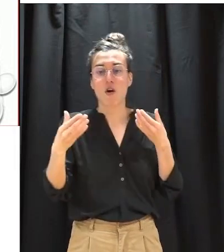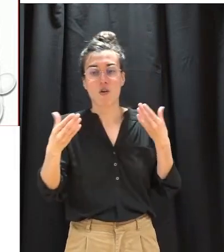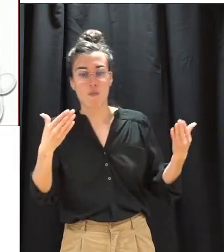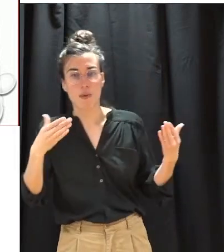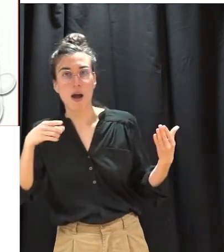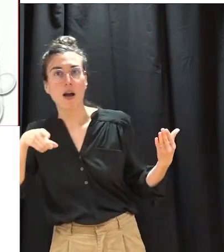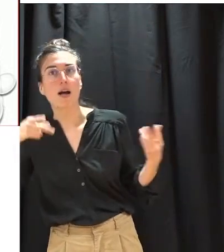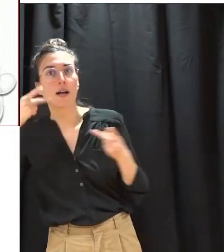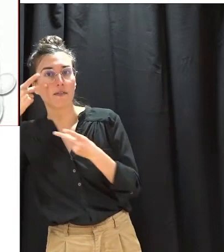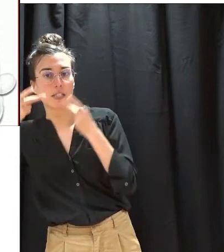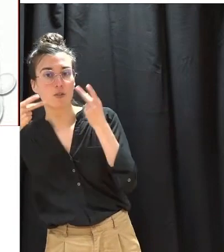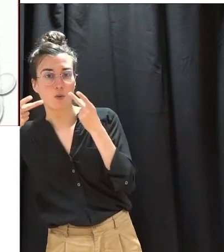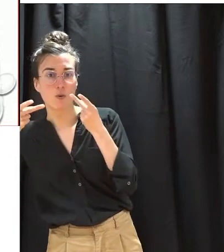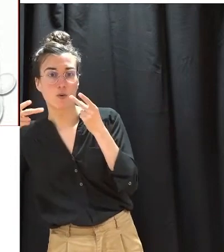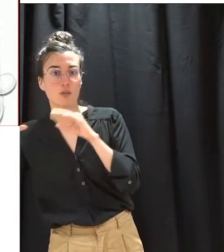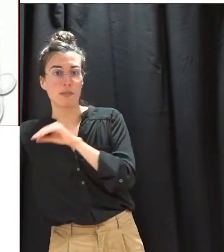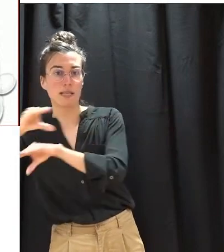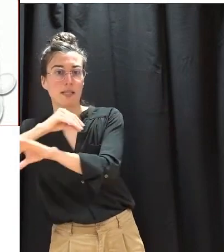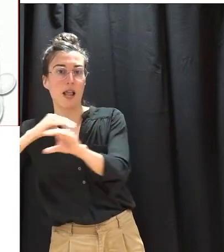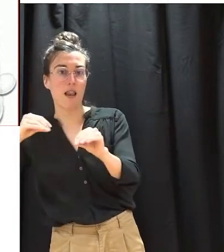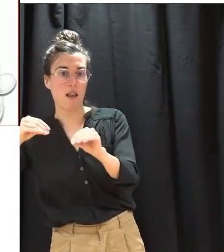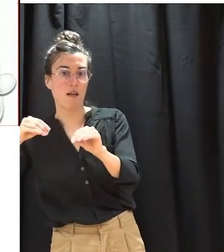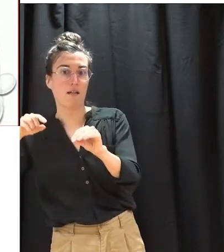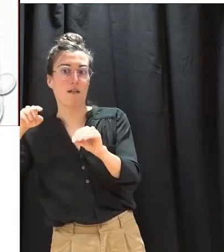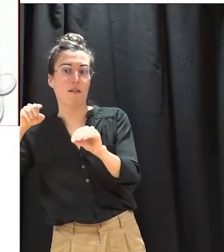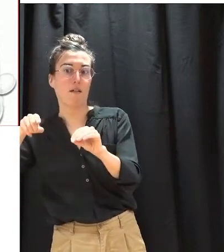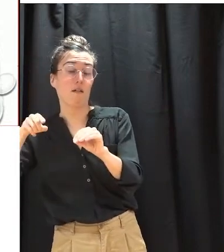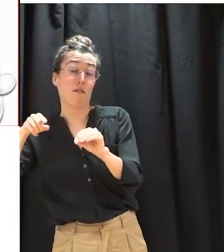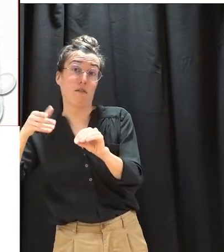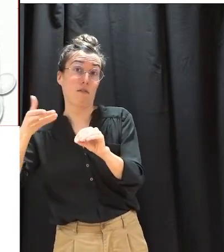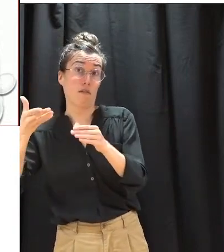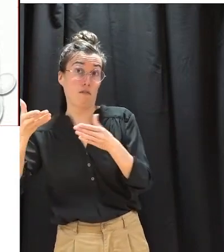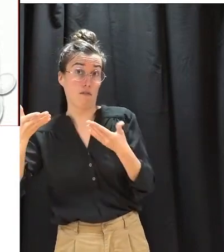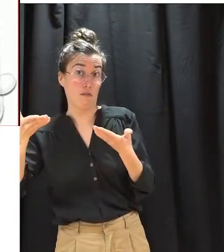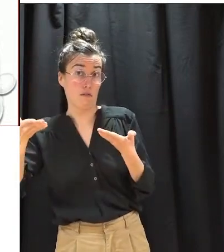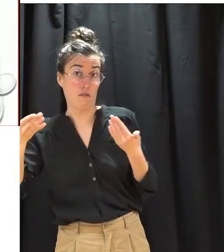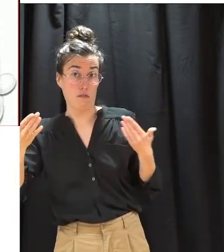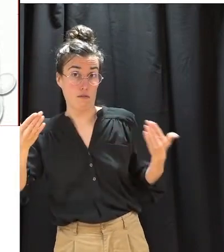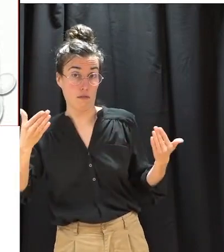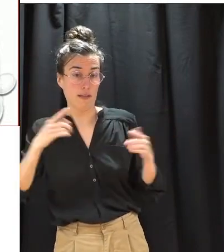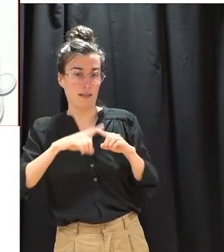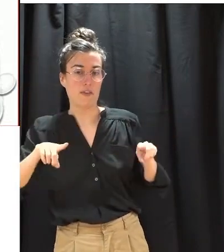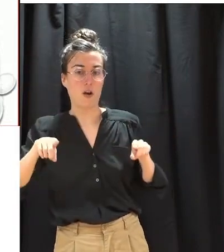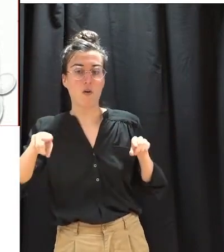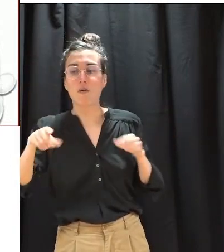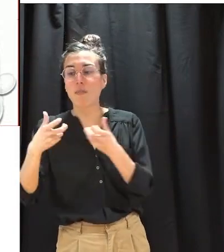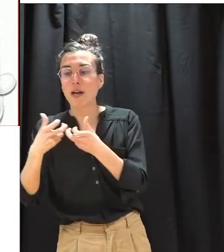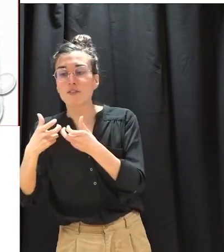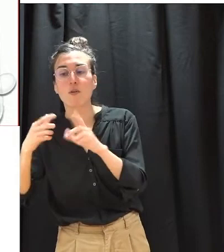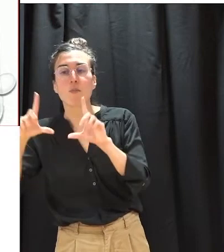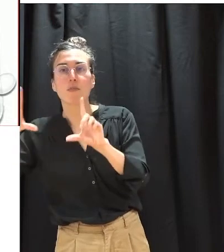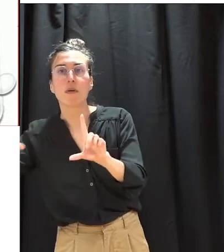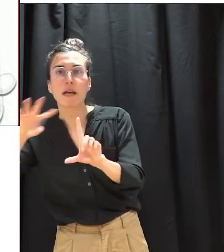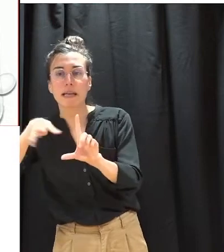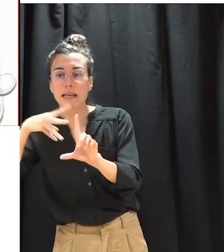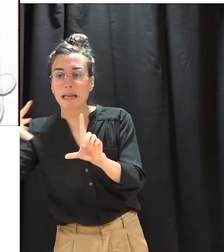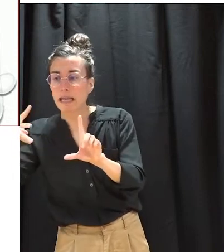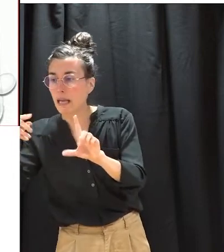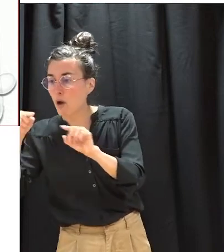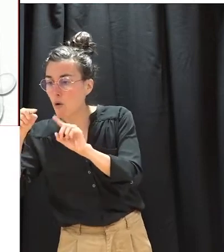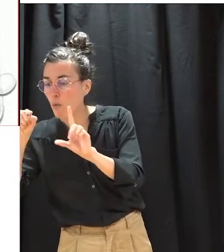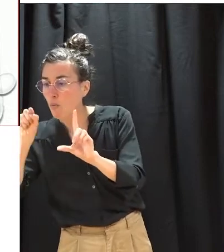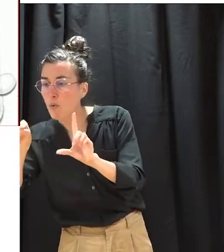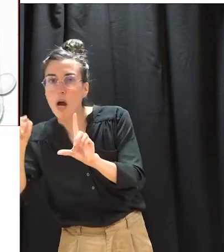visio-spatial, donc c'est-à-dire visuel, retenir le déplacement d'un point dans une grille par exemple. Et on note aussi